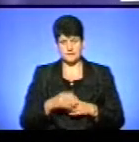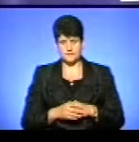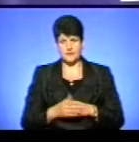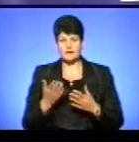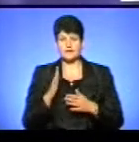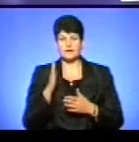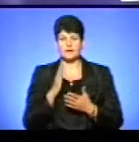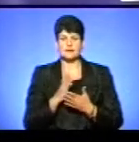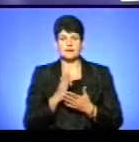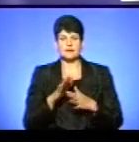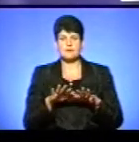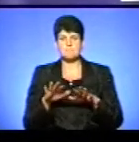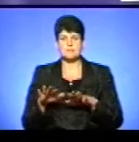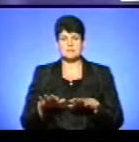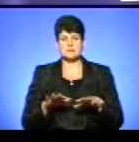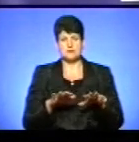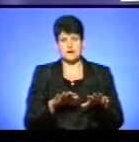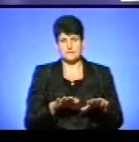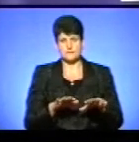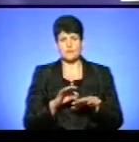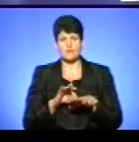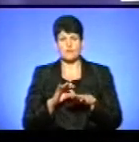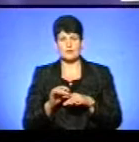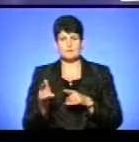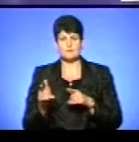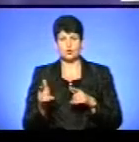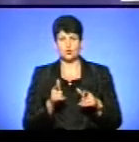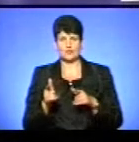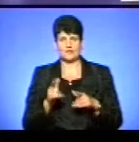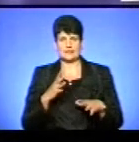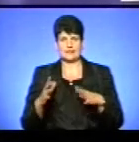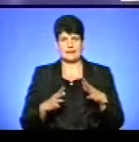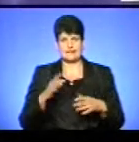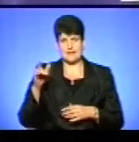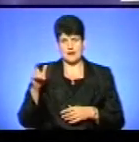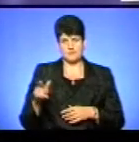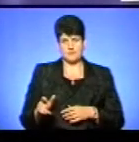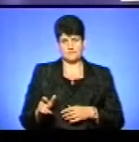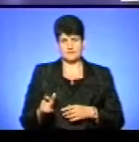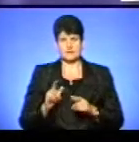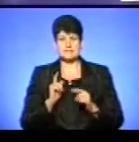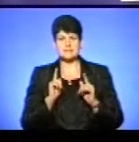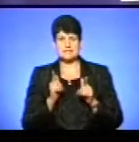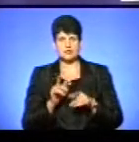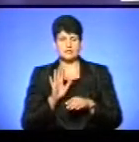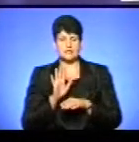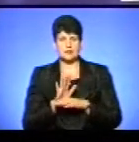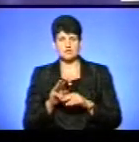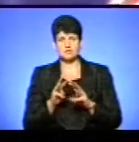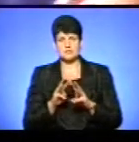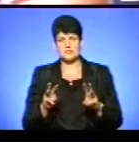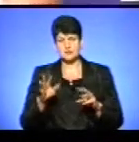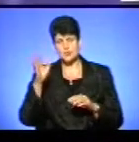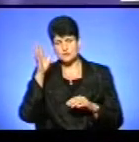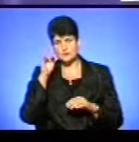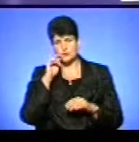які відбуваються на місцях і проводяться підготовленими тренерами, підготовлені згідно наказу Міністерства освіти і науки України,